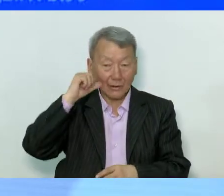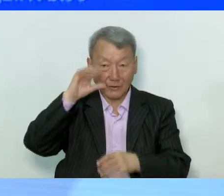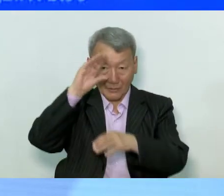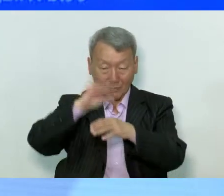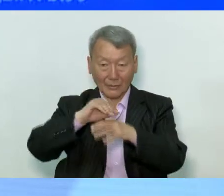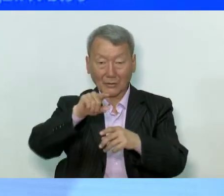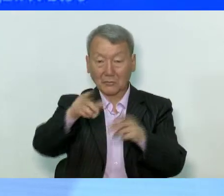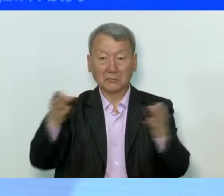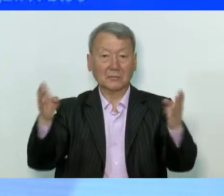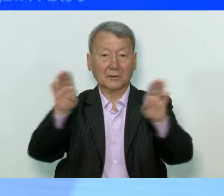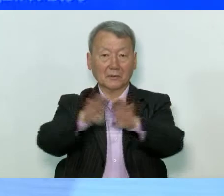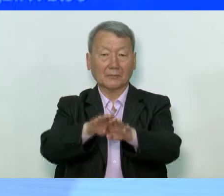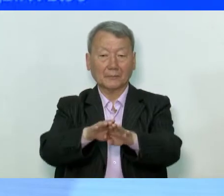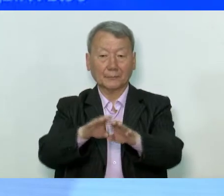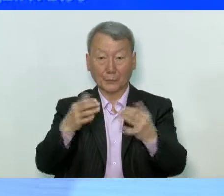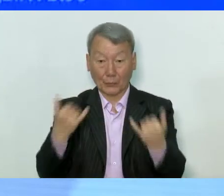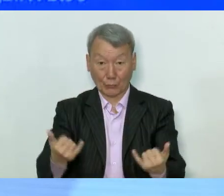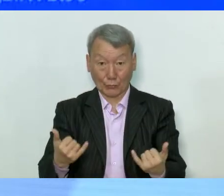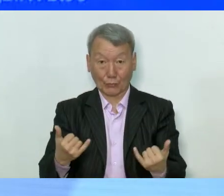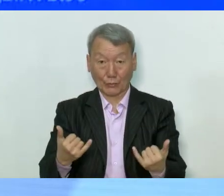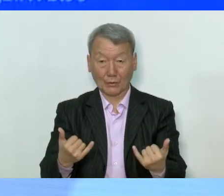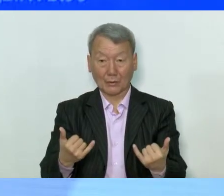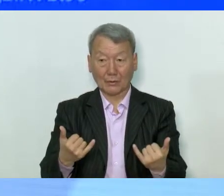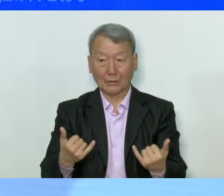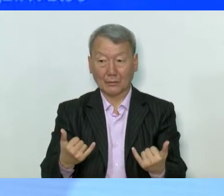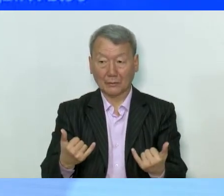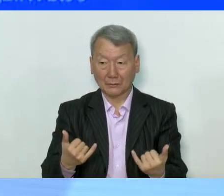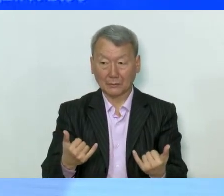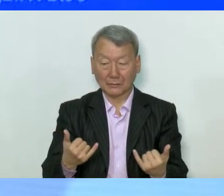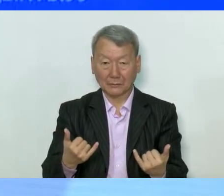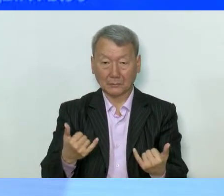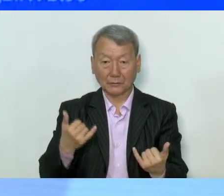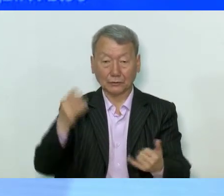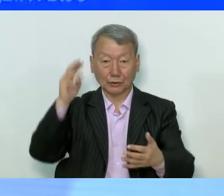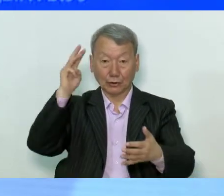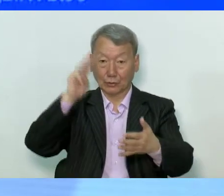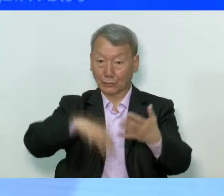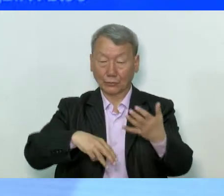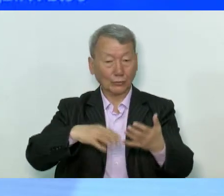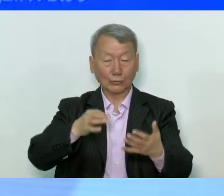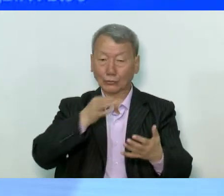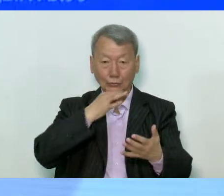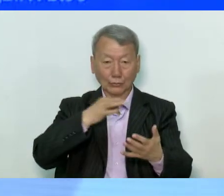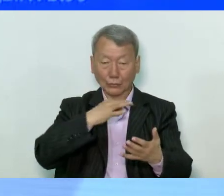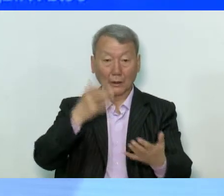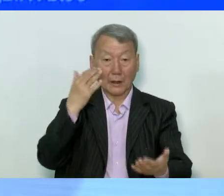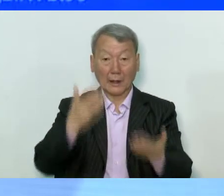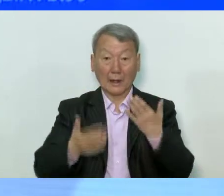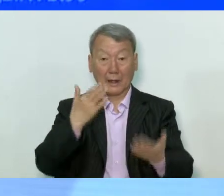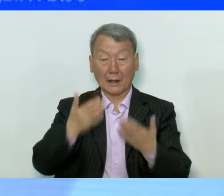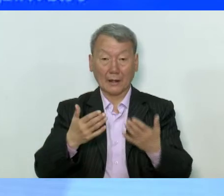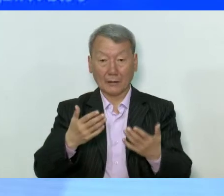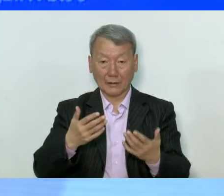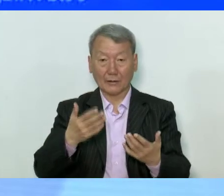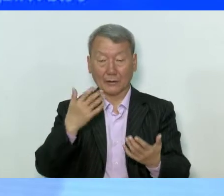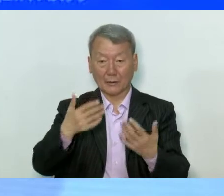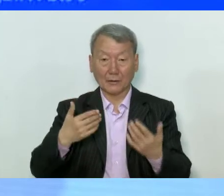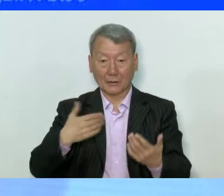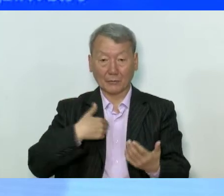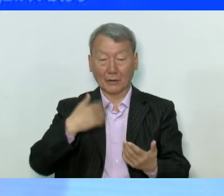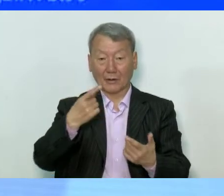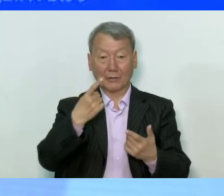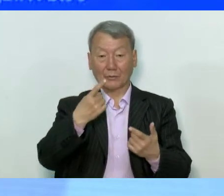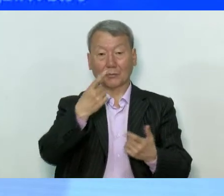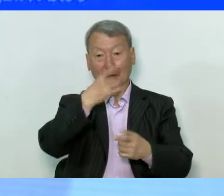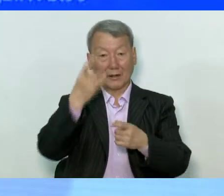кечинде жаптырды. Бүгүнкү күндө азыр айып пул салынган жок. Эгер дагы ушундай өзүм билемдик